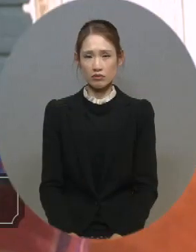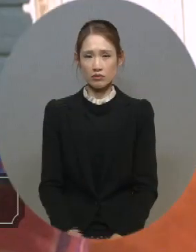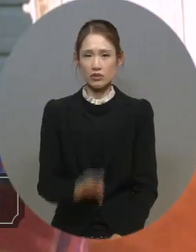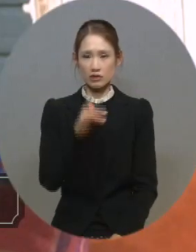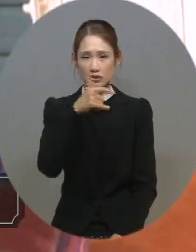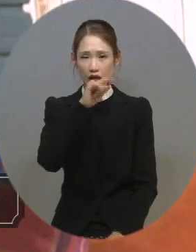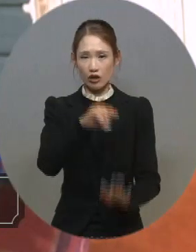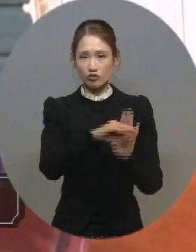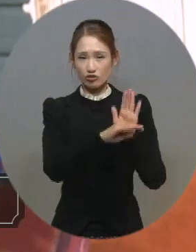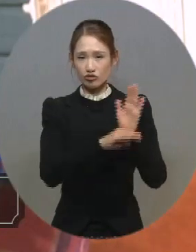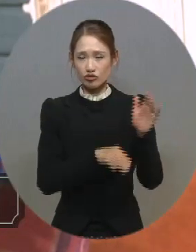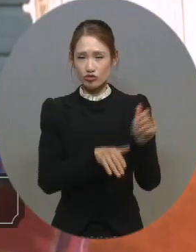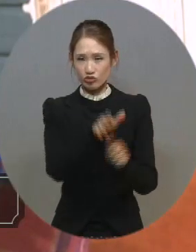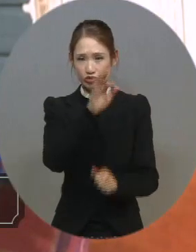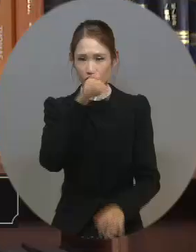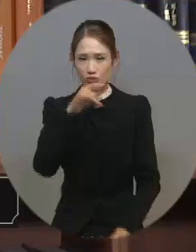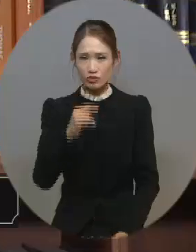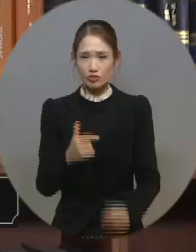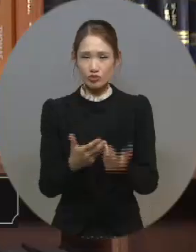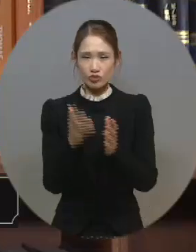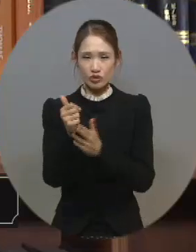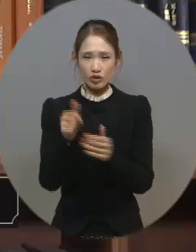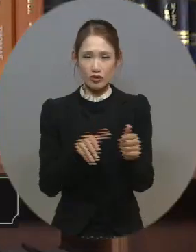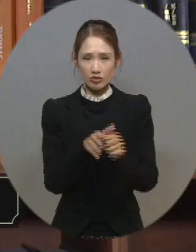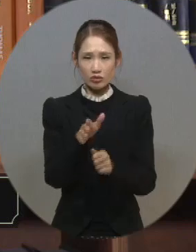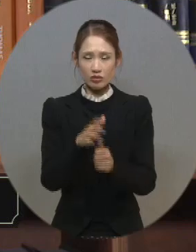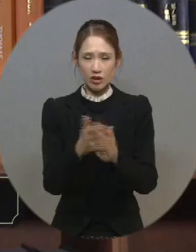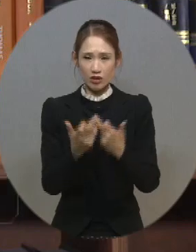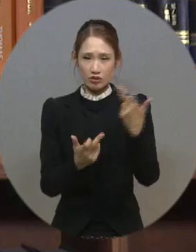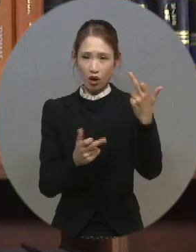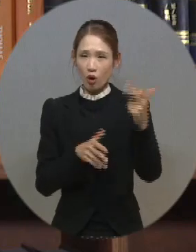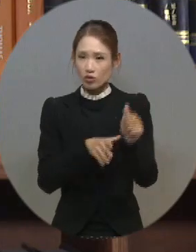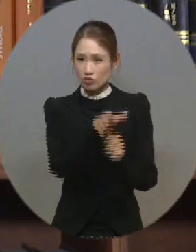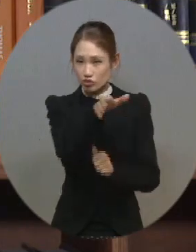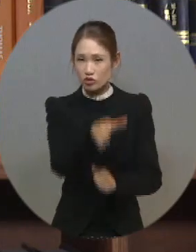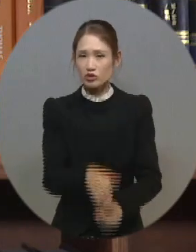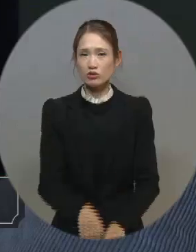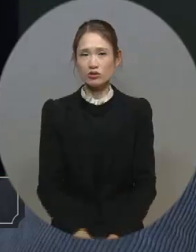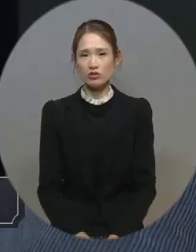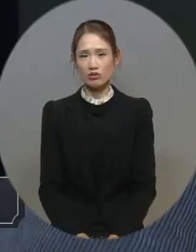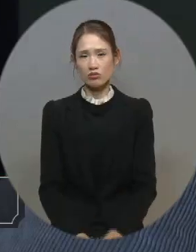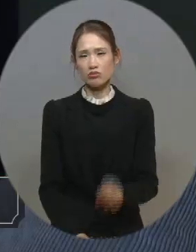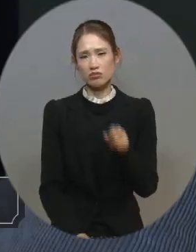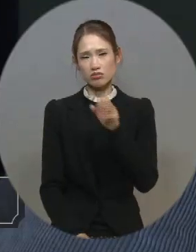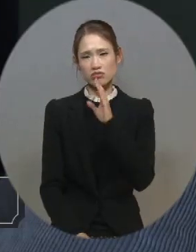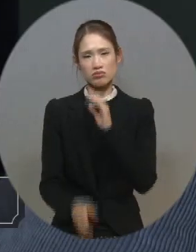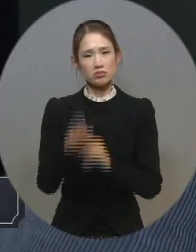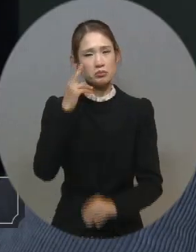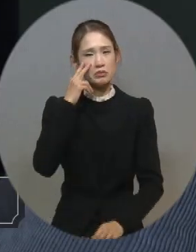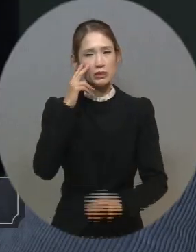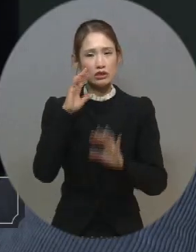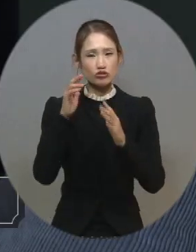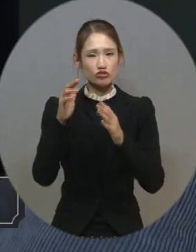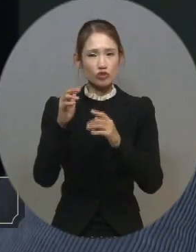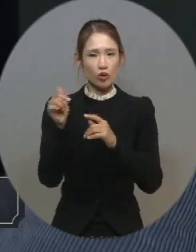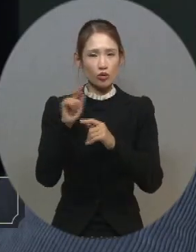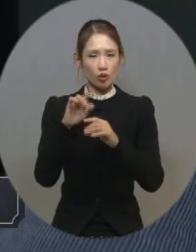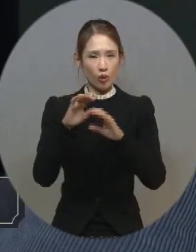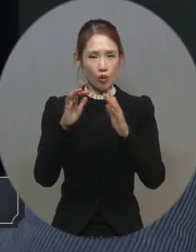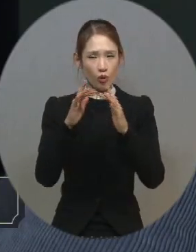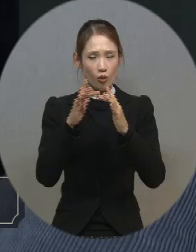죽이고 인민무력부장 죽이고 자기 형 죽이고 맞아요. 제가 미국의 어떤 모임